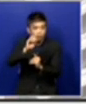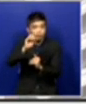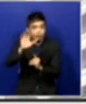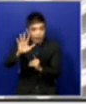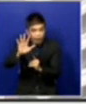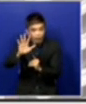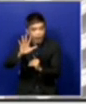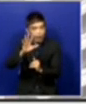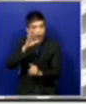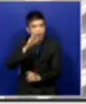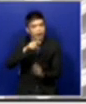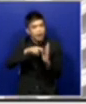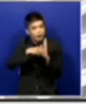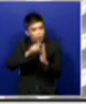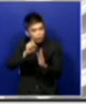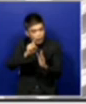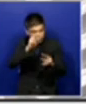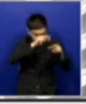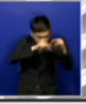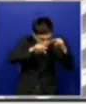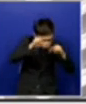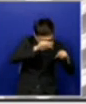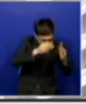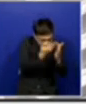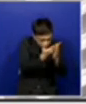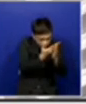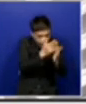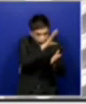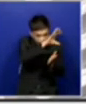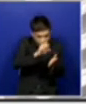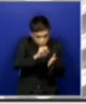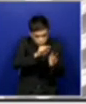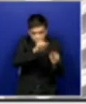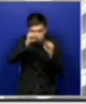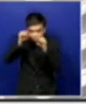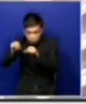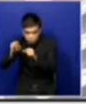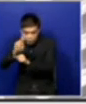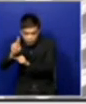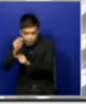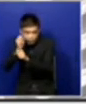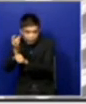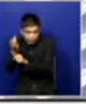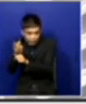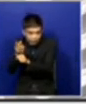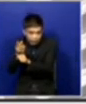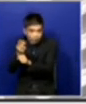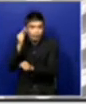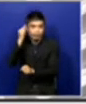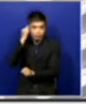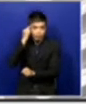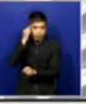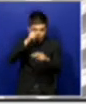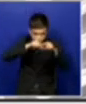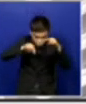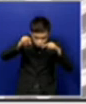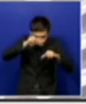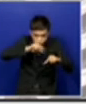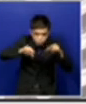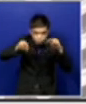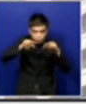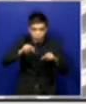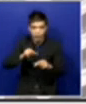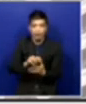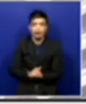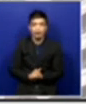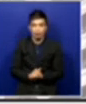ะได้ดูทั้งขาเข้าและขาออกขาเข้าเอาจากหน่วยงานมาขาออกเอาไปใช้ทำอะไรต้องหลีกเลี่ยงการเข้างบกล